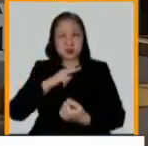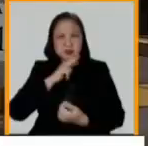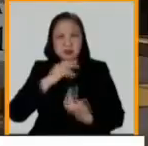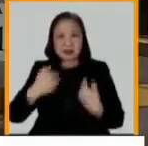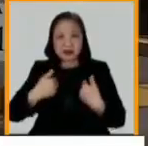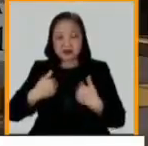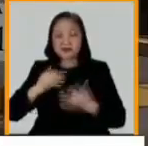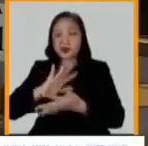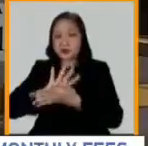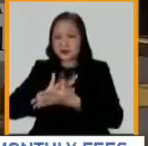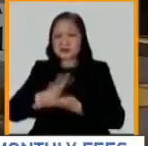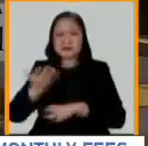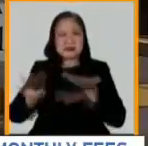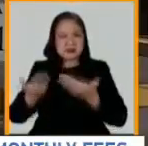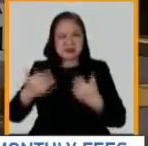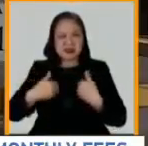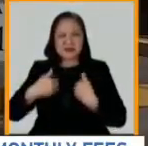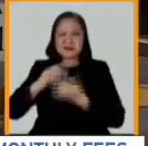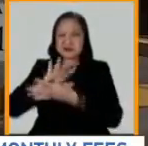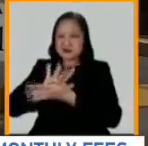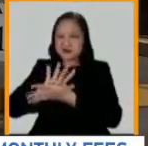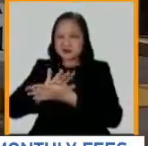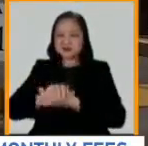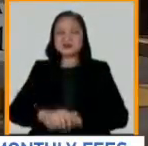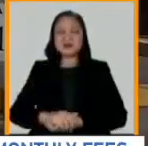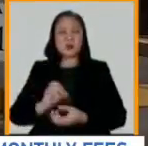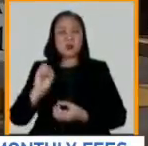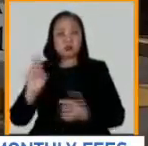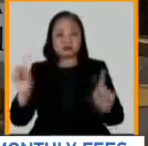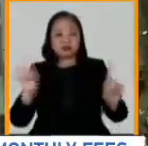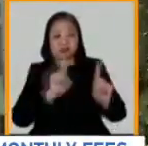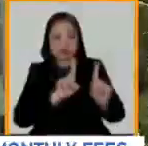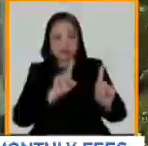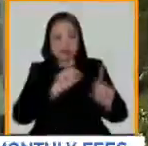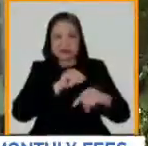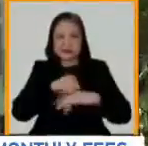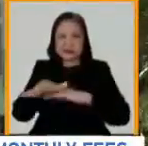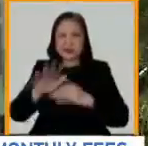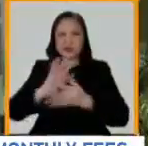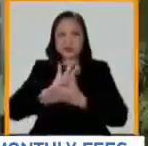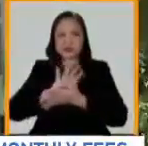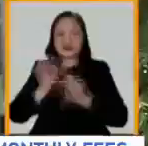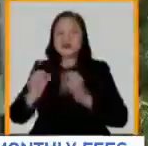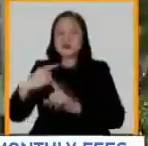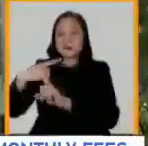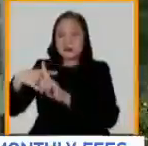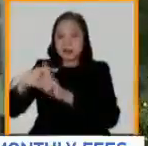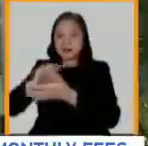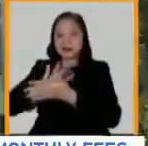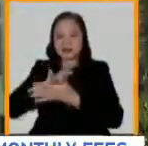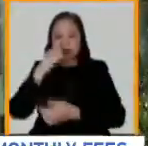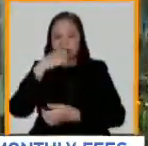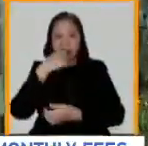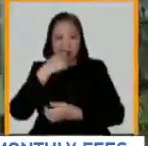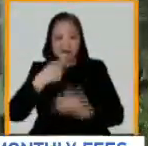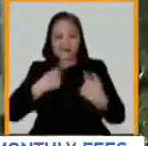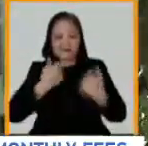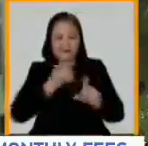cases, maging ang close contacts kapag nagpositibo ang resulta sa antigen test.